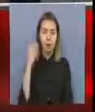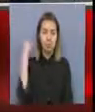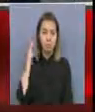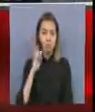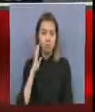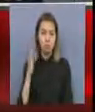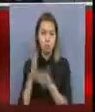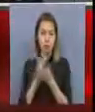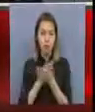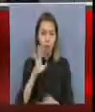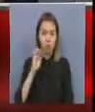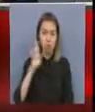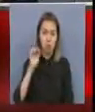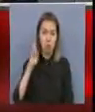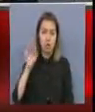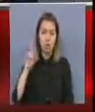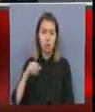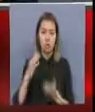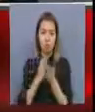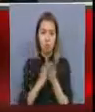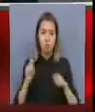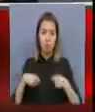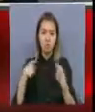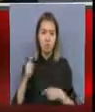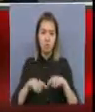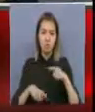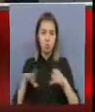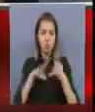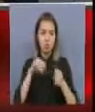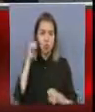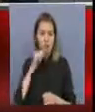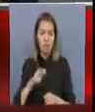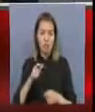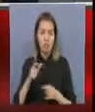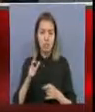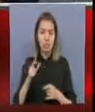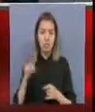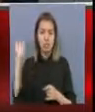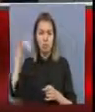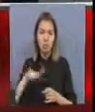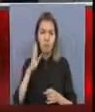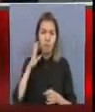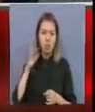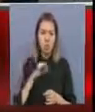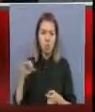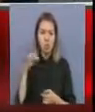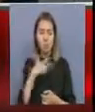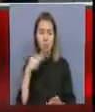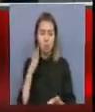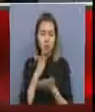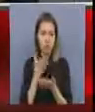Елбасының болашаққа бағдар рухани жаңғыру атты бағдарламалық мақаласында туған жердің әрбір сайы мен қырқасы тауы мен өзені тарихтан сыр